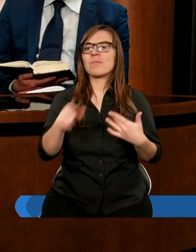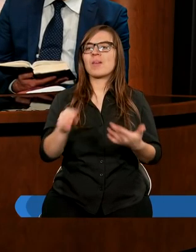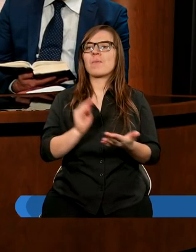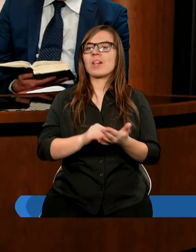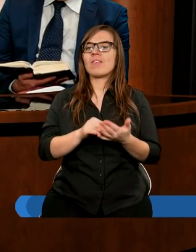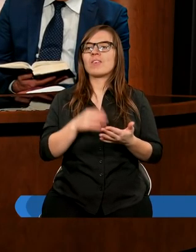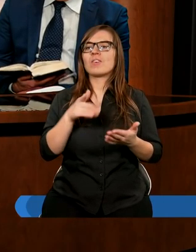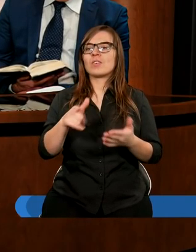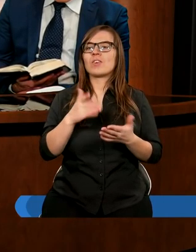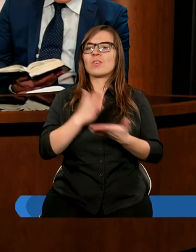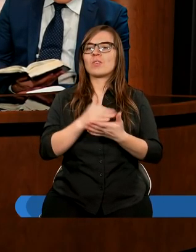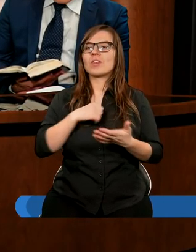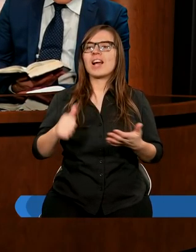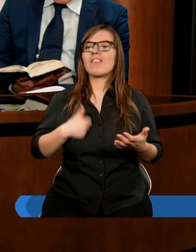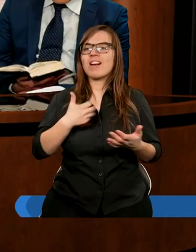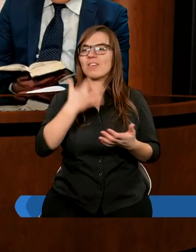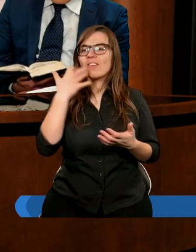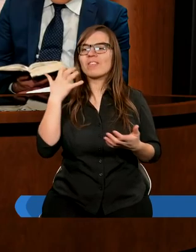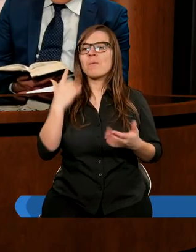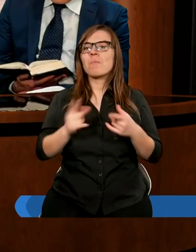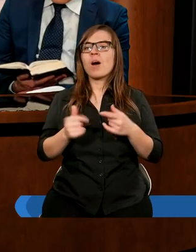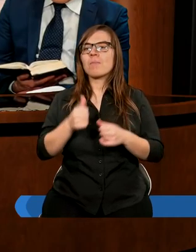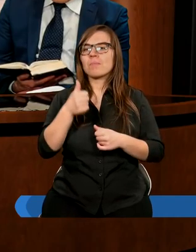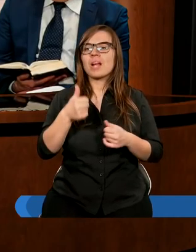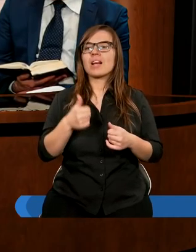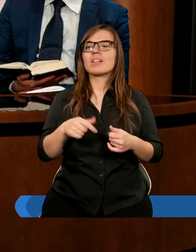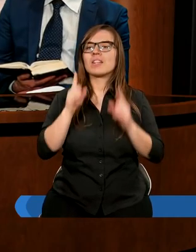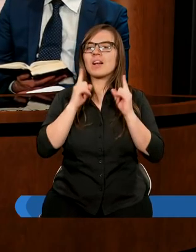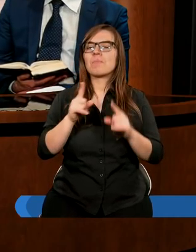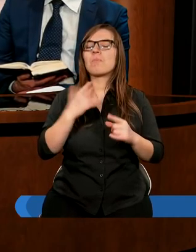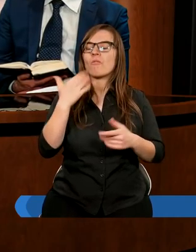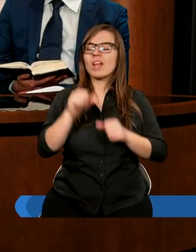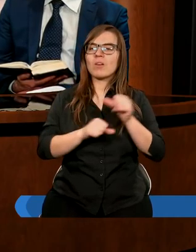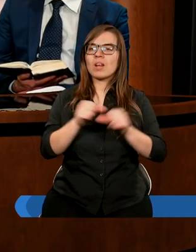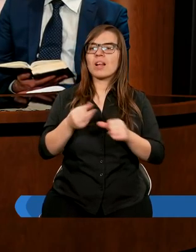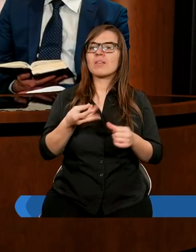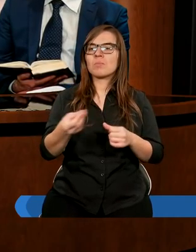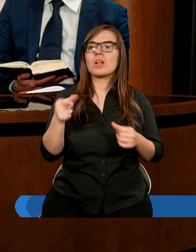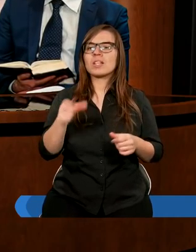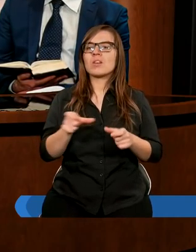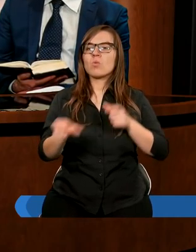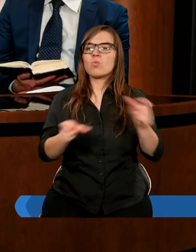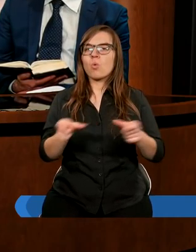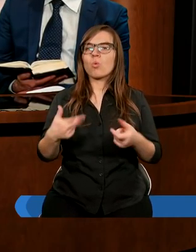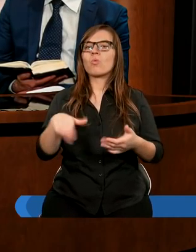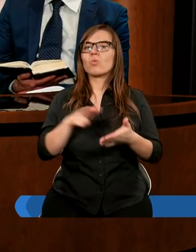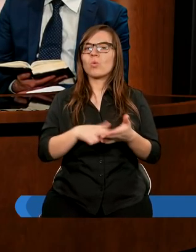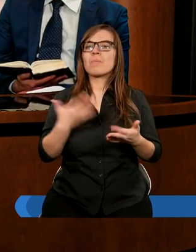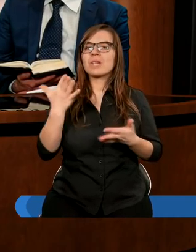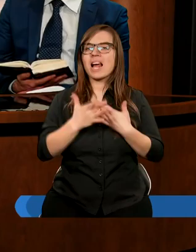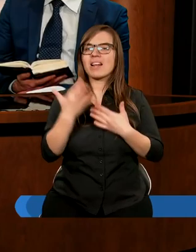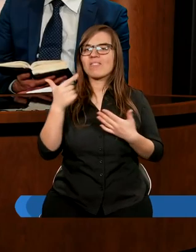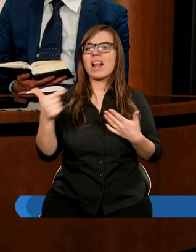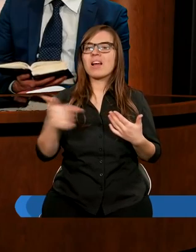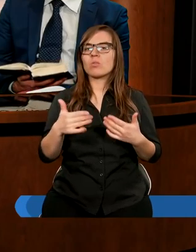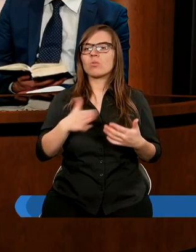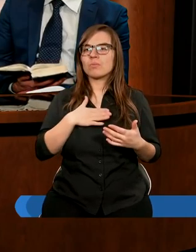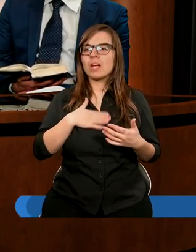to już się chwaliłam wcześniej, po raz pierwszy, po naprawdę wielu latach spłacania tych długów, które przez kilka lat